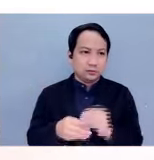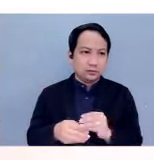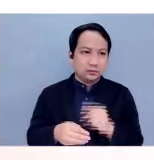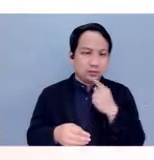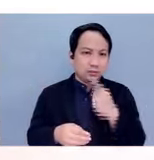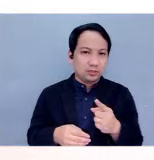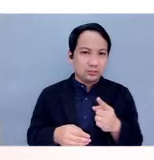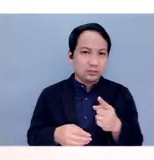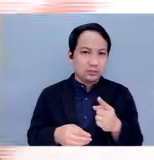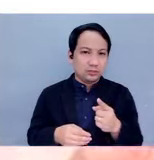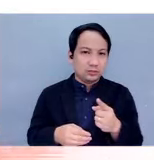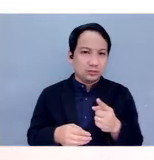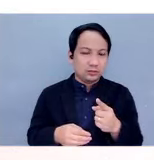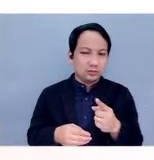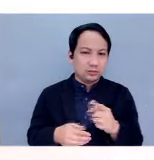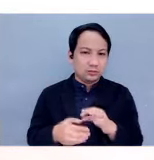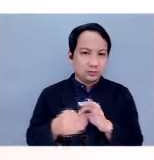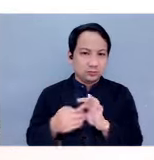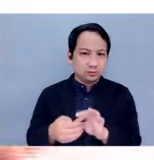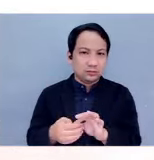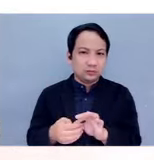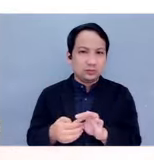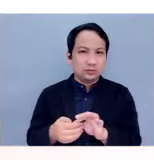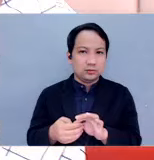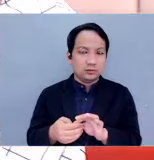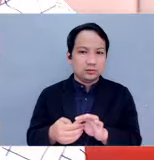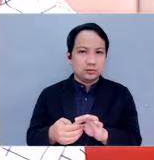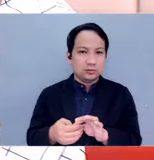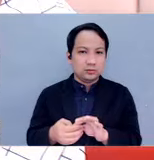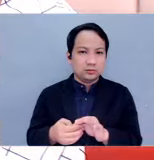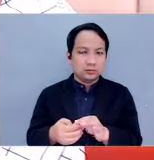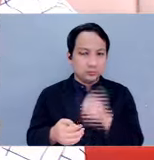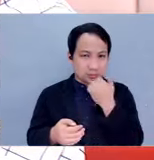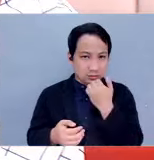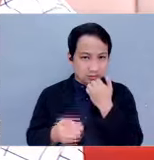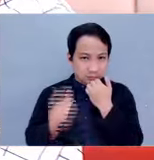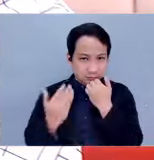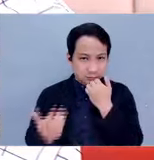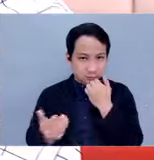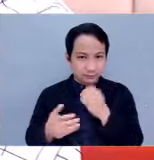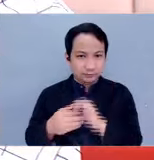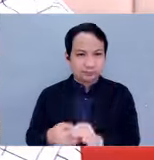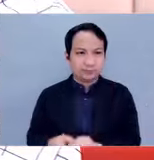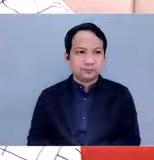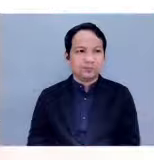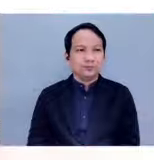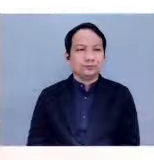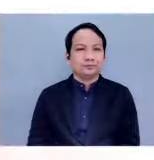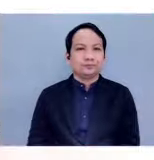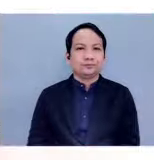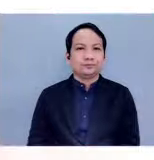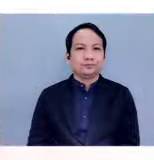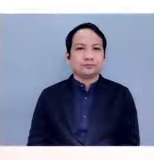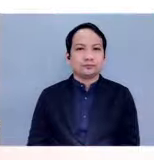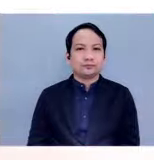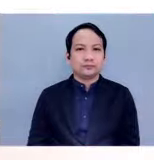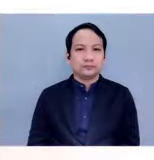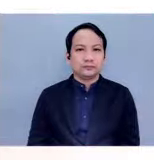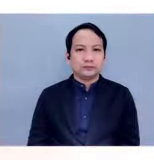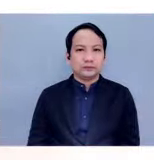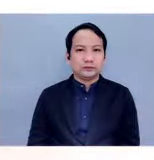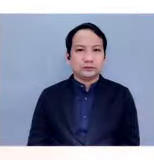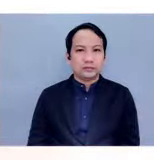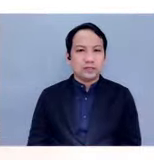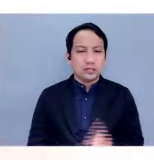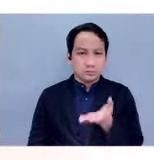ka. So gusto mo pero nakikita mo naman na meron ding masamang nangyayari sa iyo. Oo, medyo yan, pakinggan niyo na 'yung sarili niyo. Kasi I